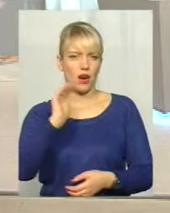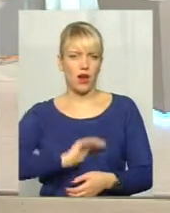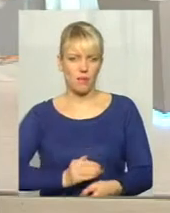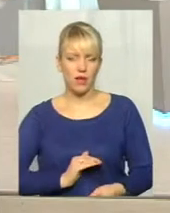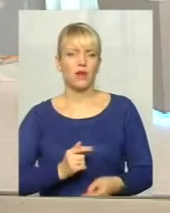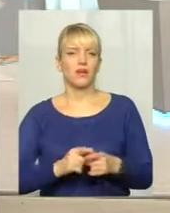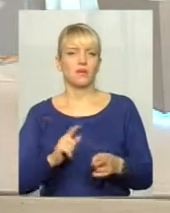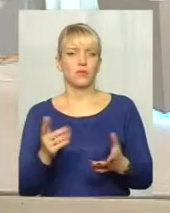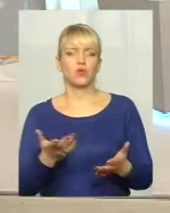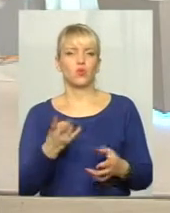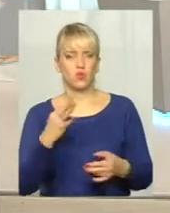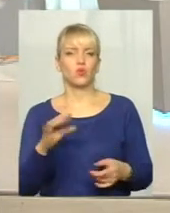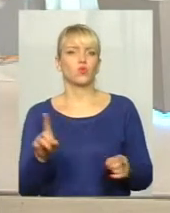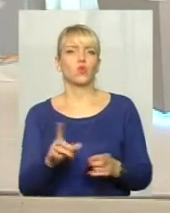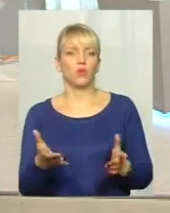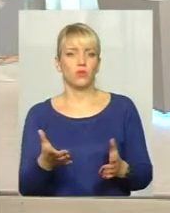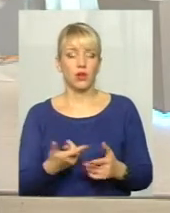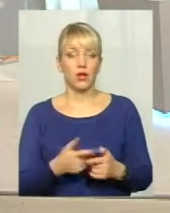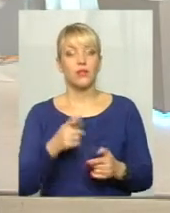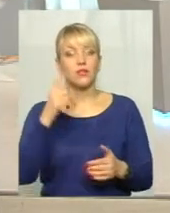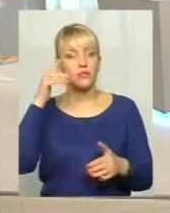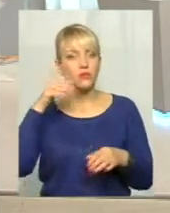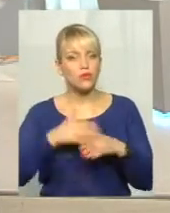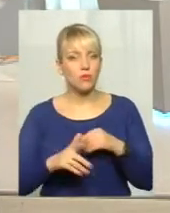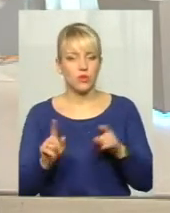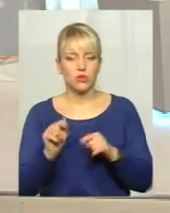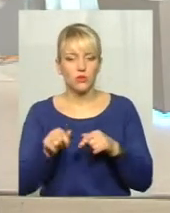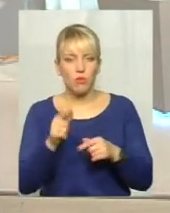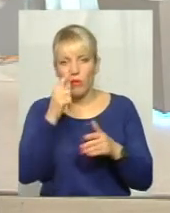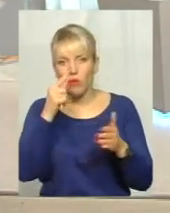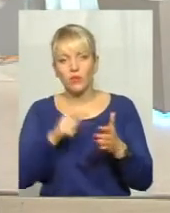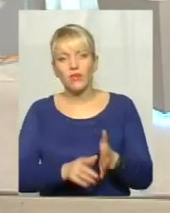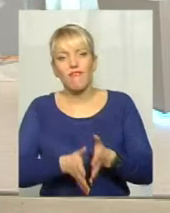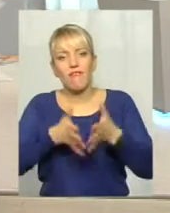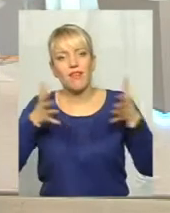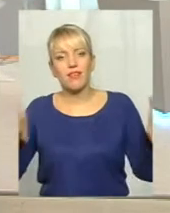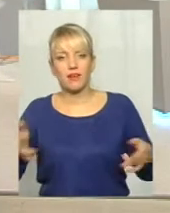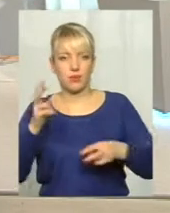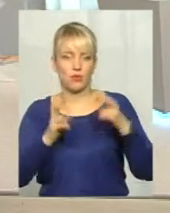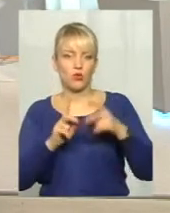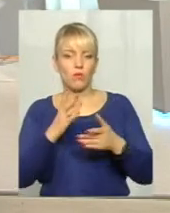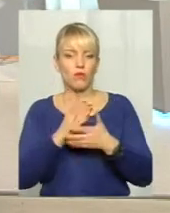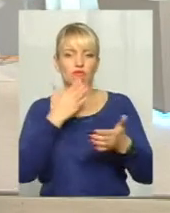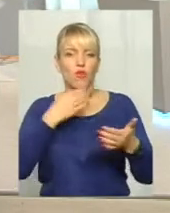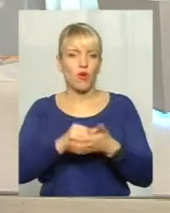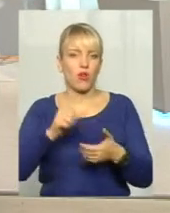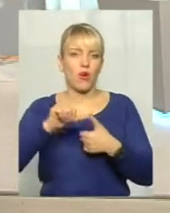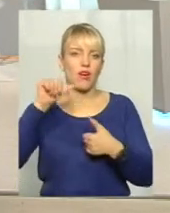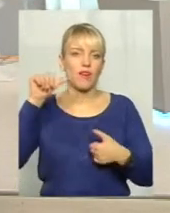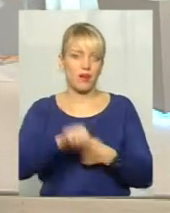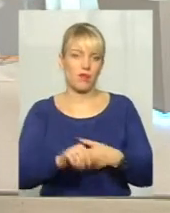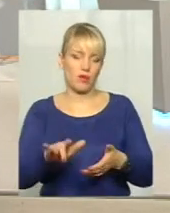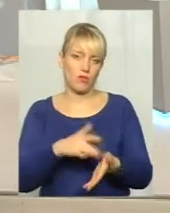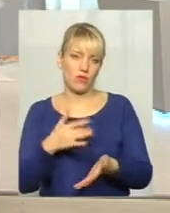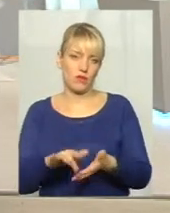мало їм. От. Ну, тому що зрозуміло, під ці критерії підпадуть тільки великі підприємства, які мають окремих бухгалтерів, не одного навіть,